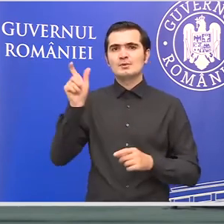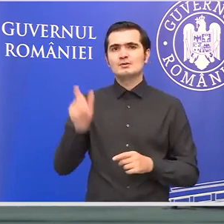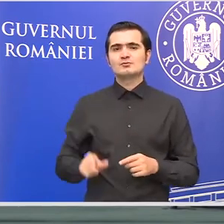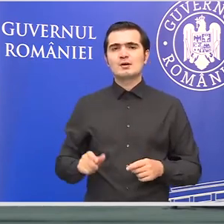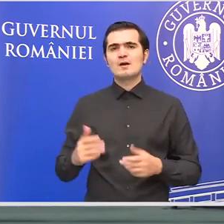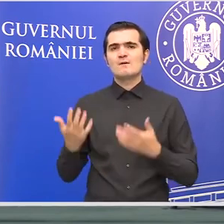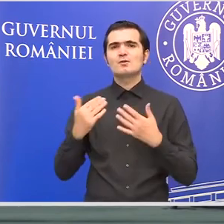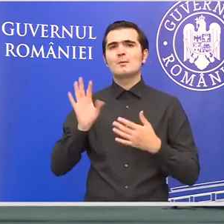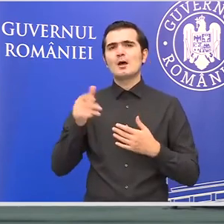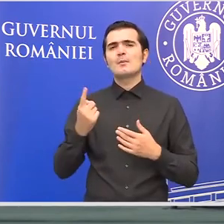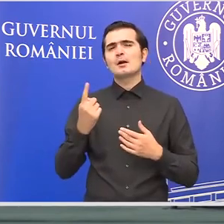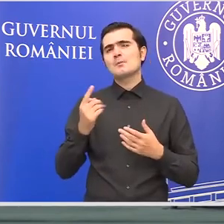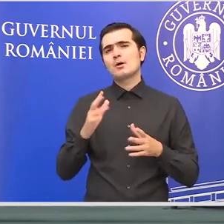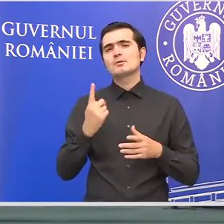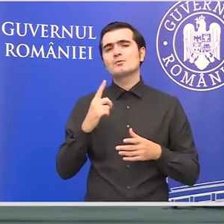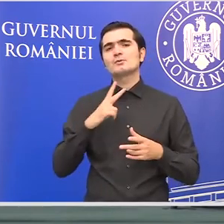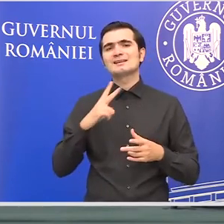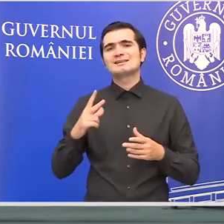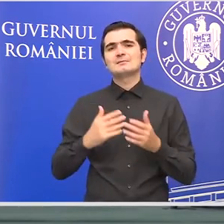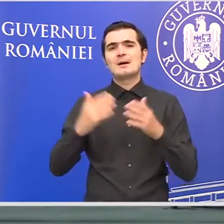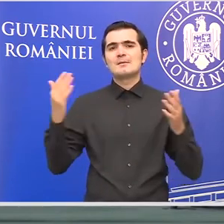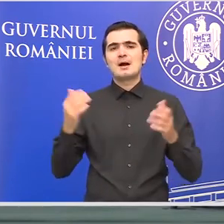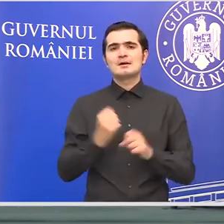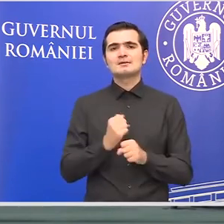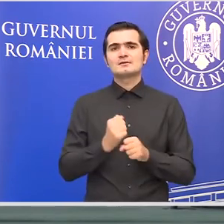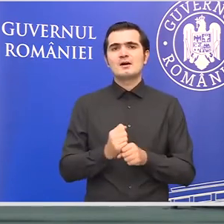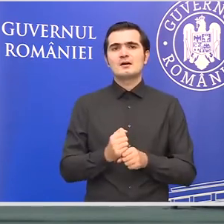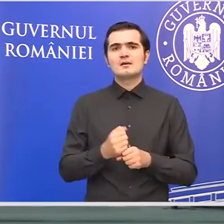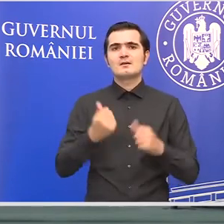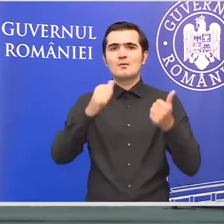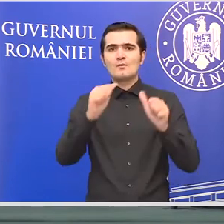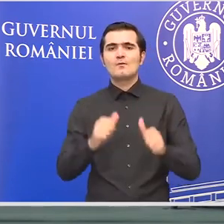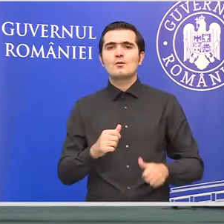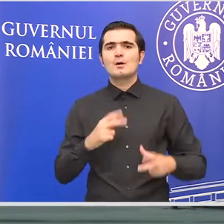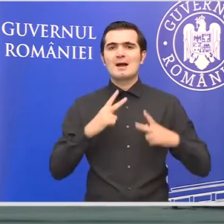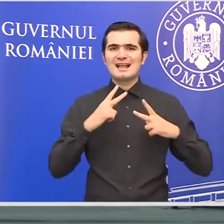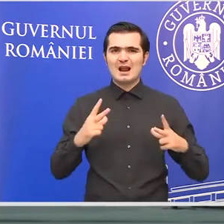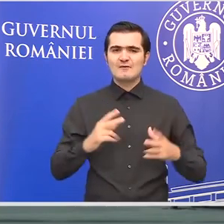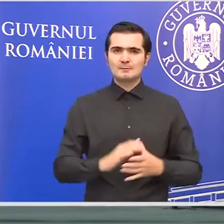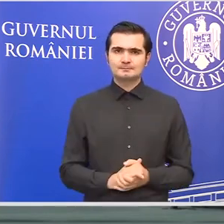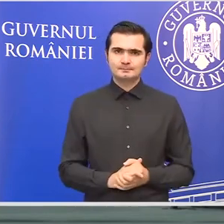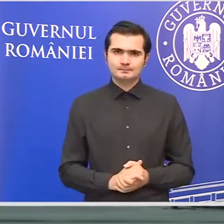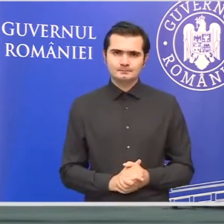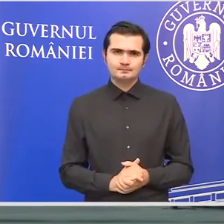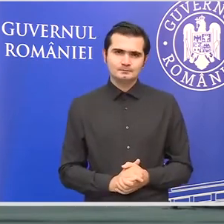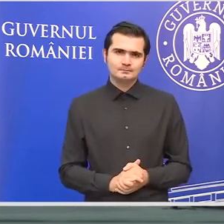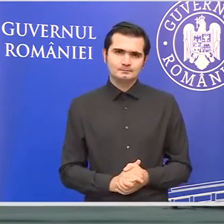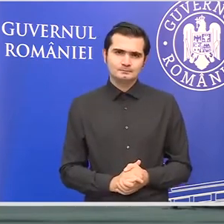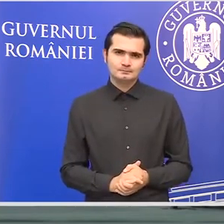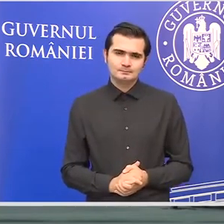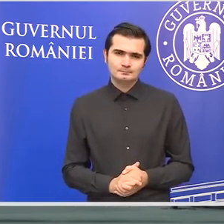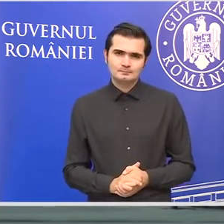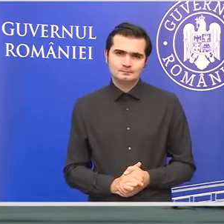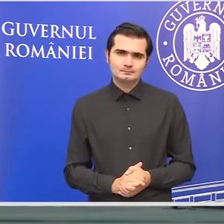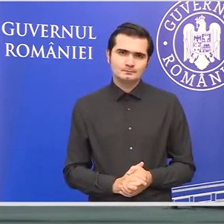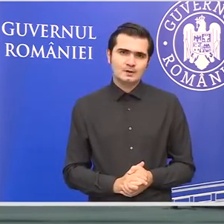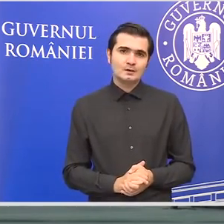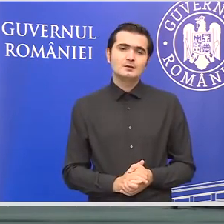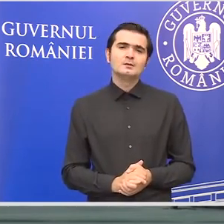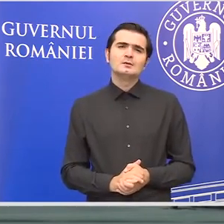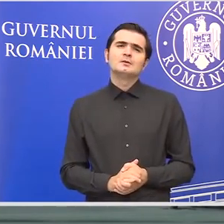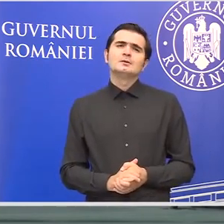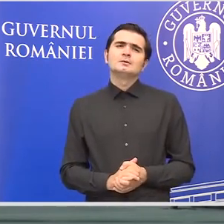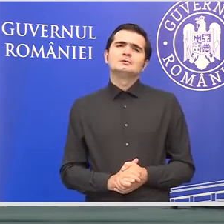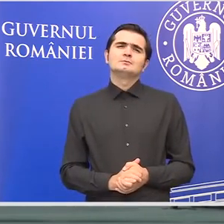mare să facă o formă gravă și să ajungă să aibă nevoie de spitalizare. Iar pe lângă